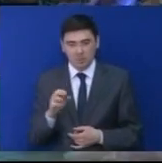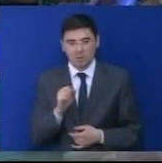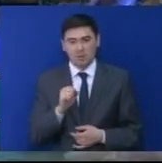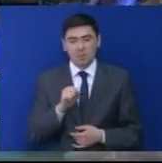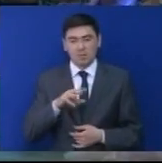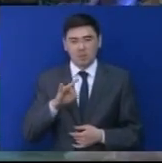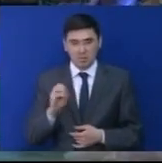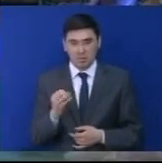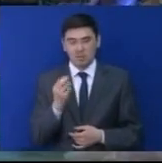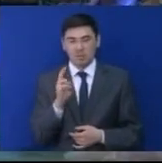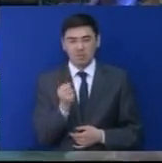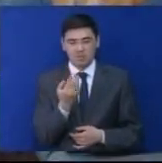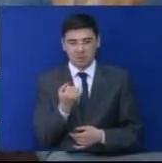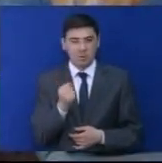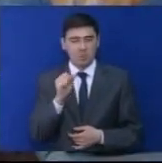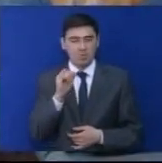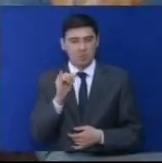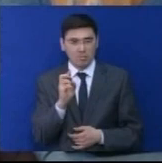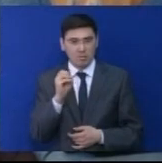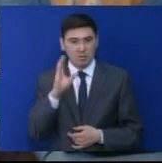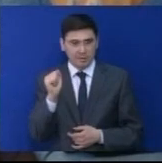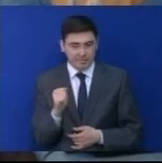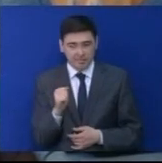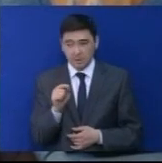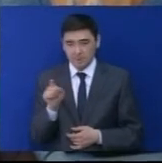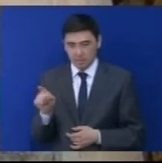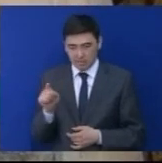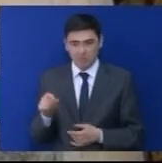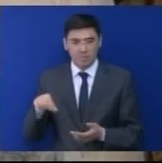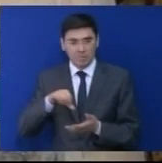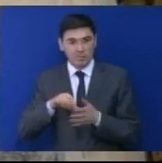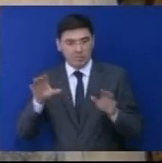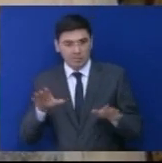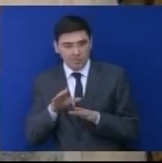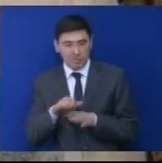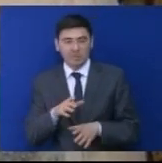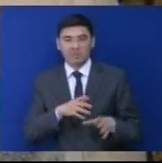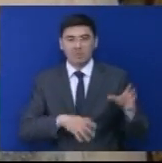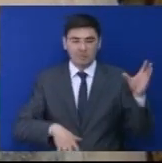Кашубаева. Певица в очередной раз порадовала семейчан своим творчеством.